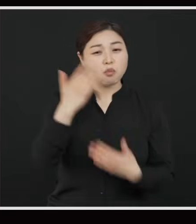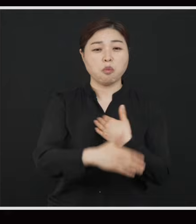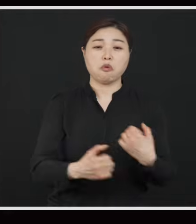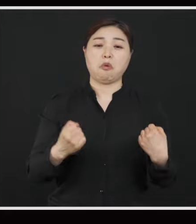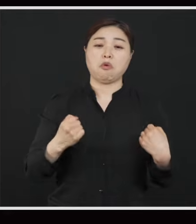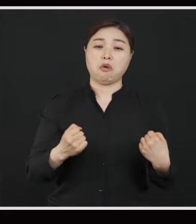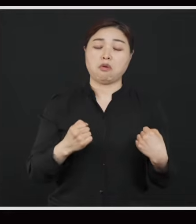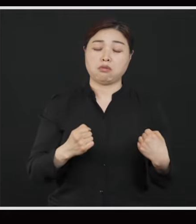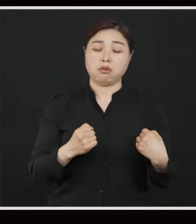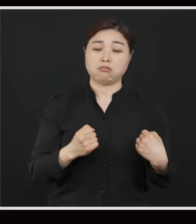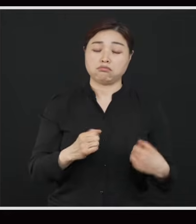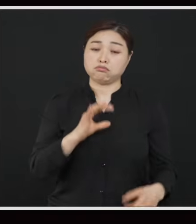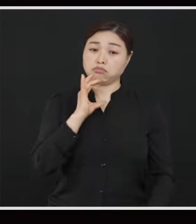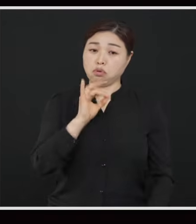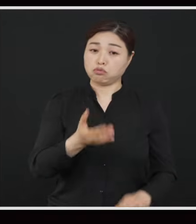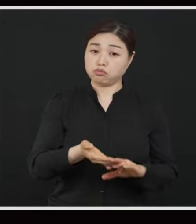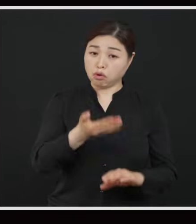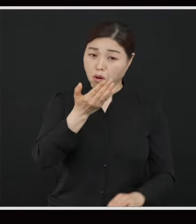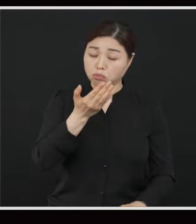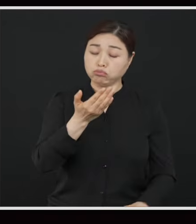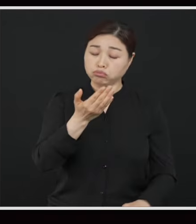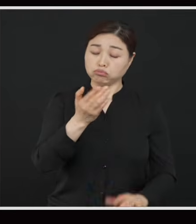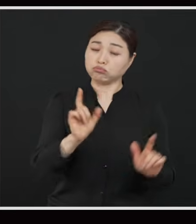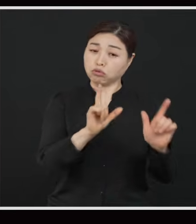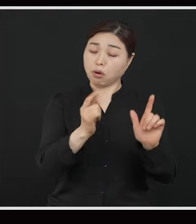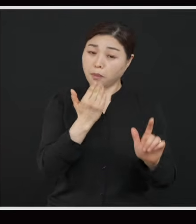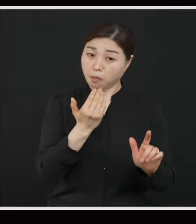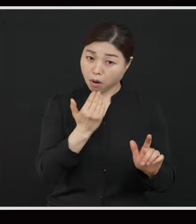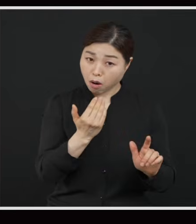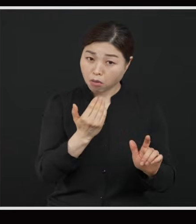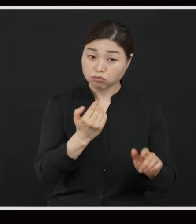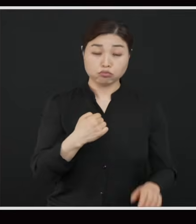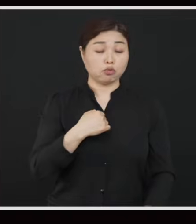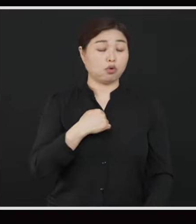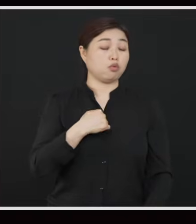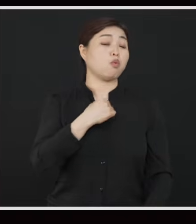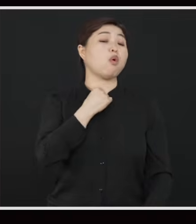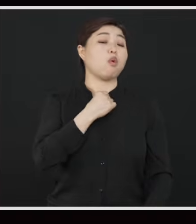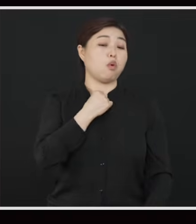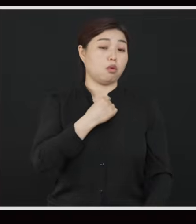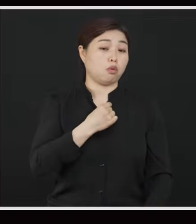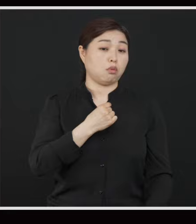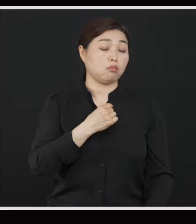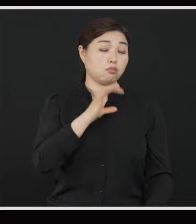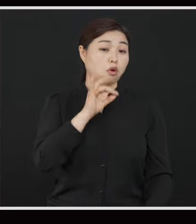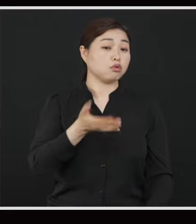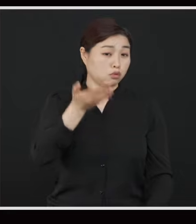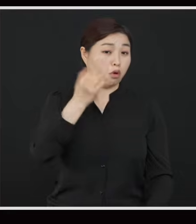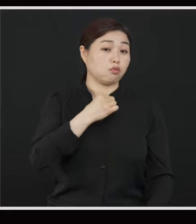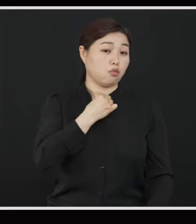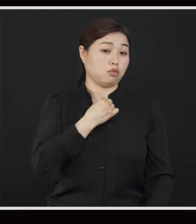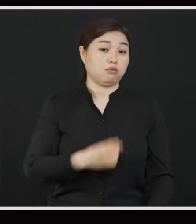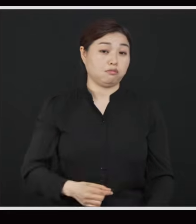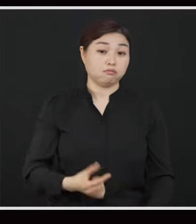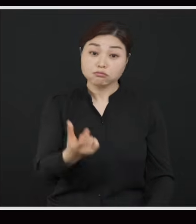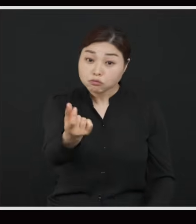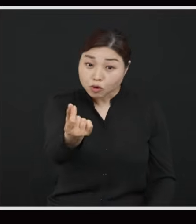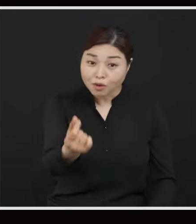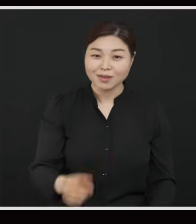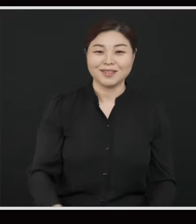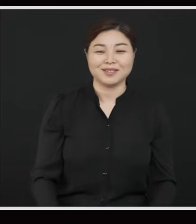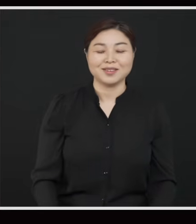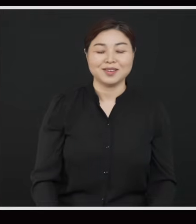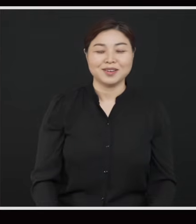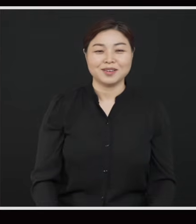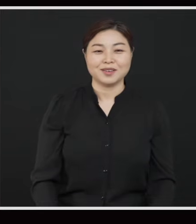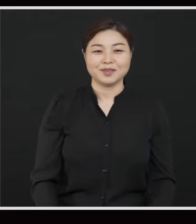정신과 몸이 건강하게 100세 이상 살 수 있으면은 나도 당연히 그렇게 살고 싶죠. 안 그래요?